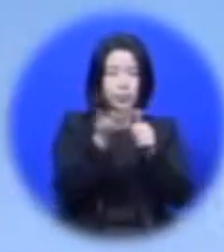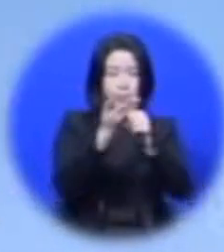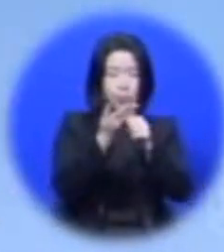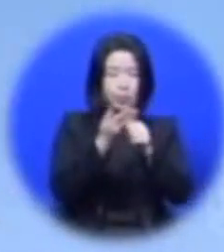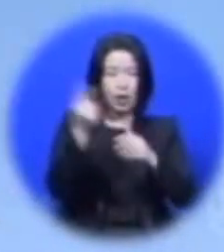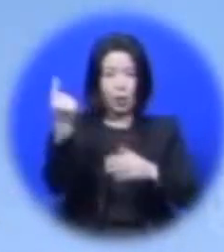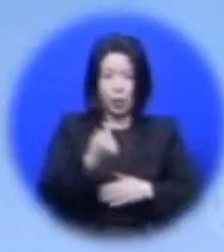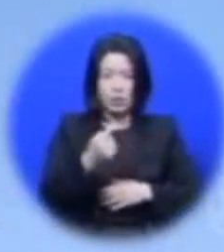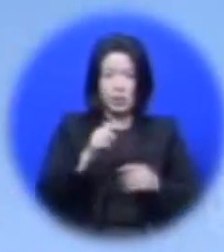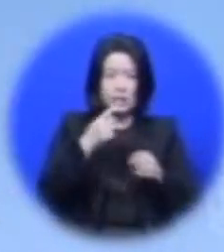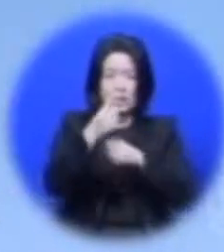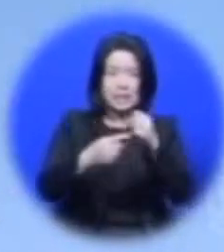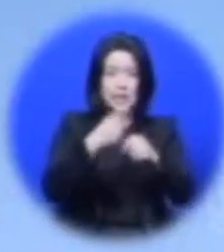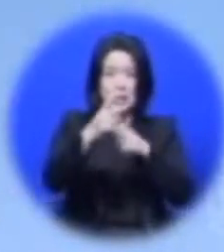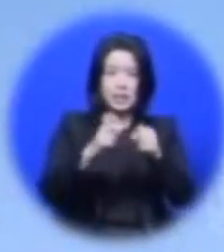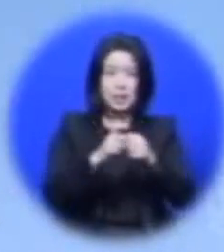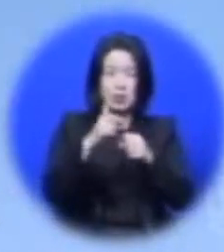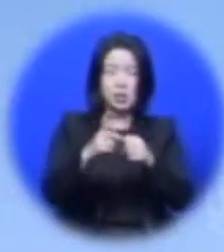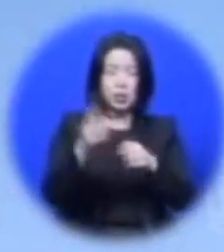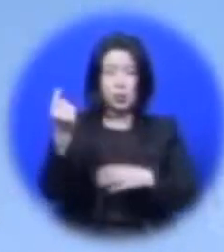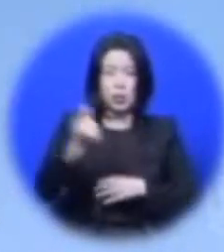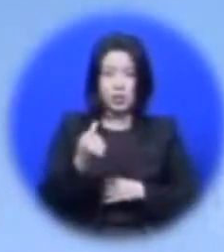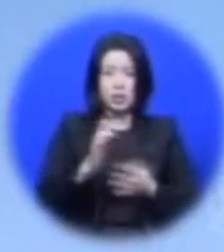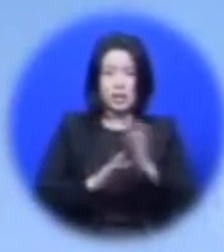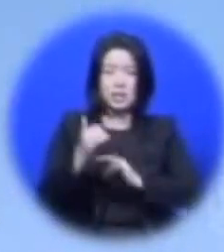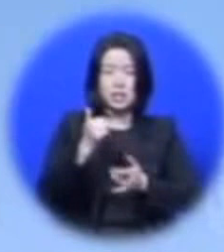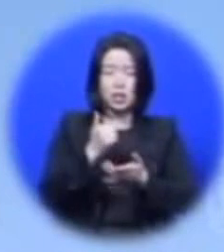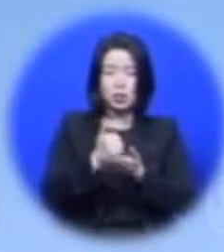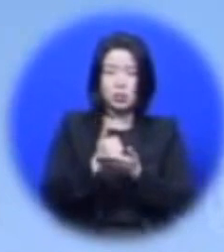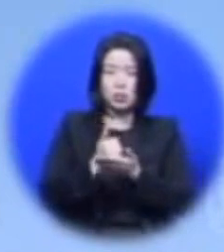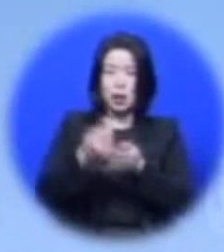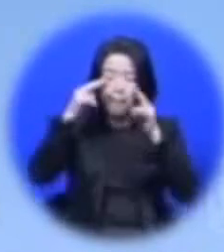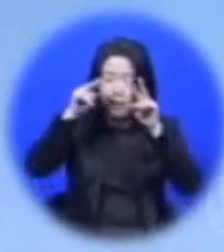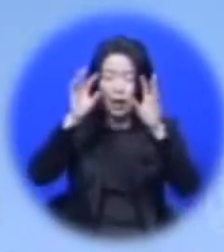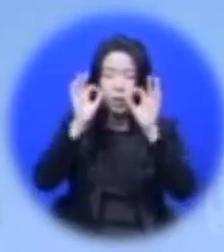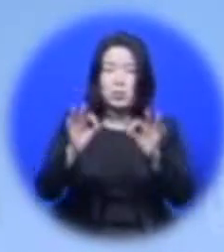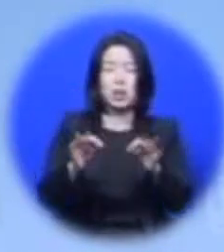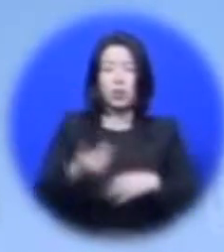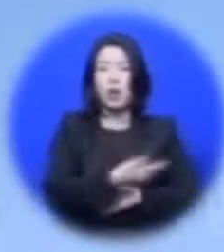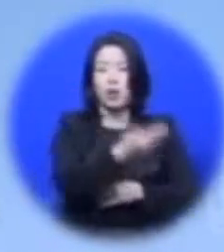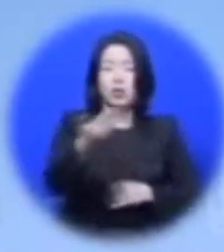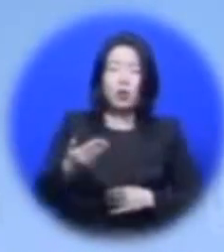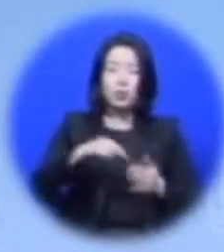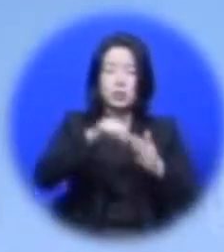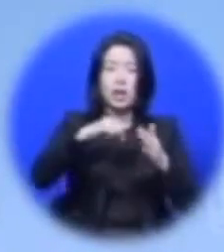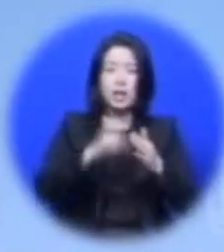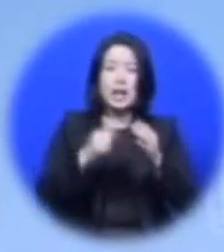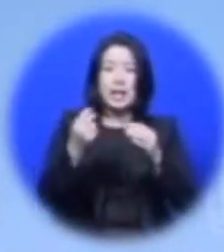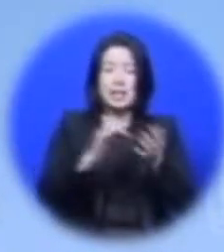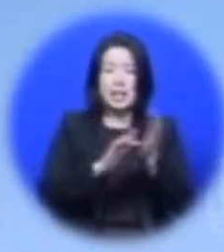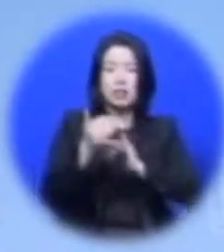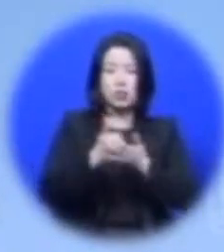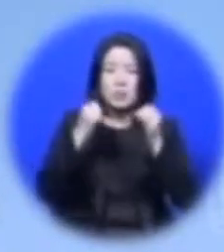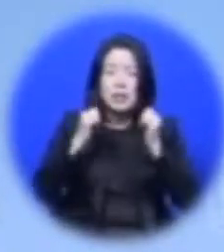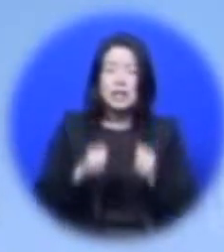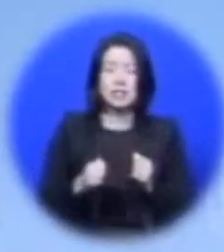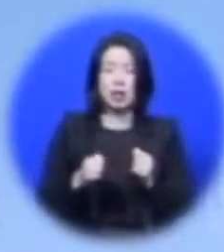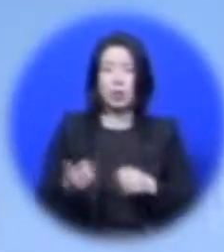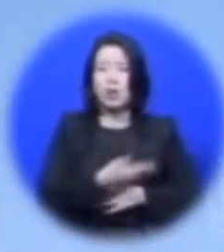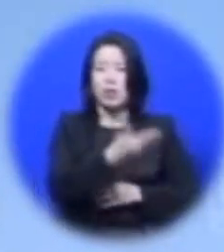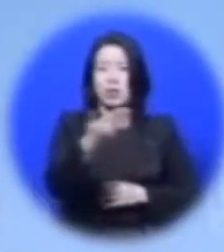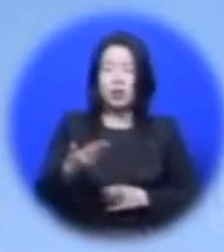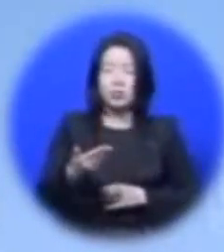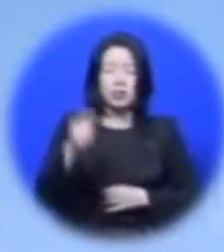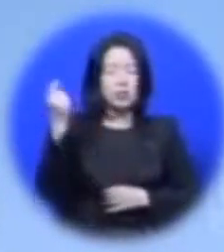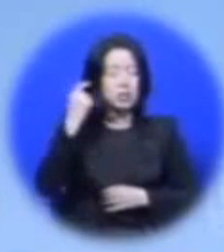목회하면서 저는 24시간 예수님 바라보시라고 여러분 안에 예수님이 계시다고 아마 여러분들이